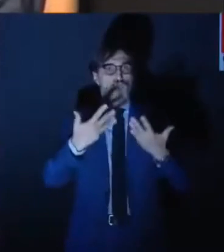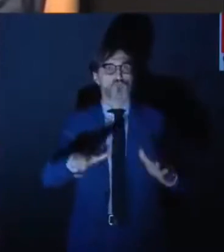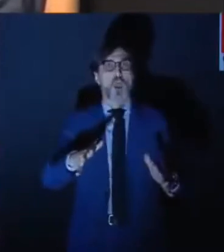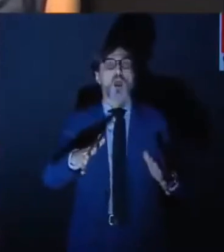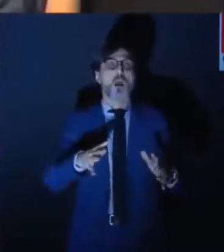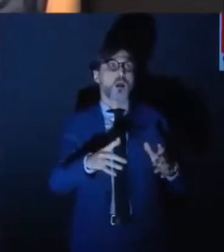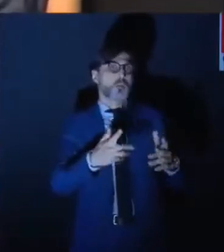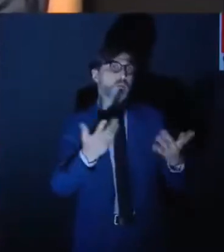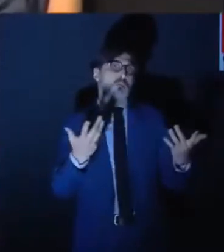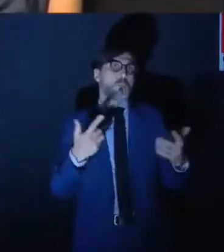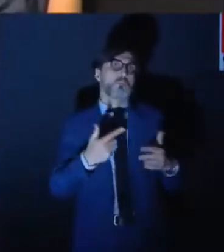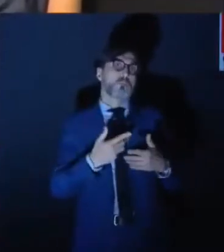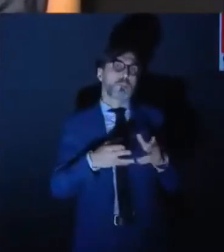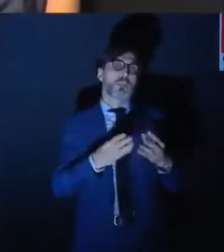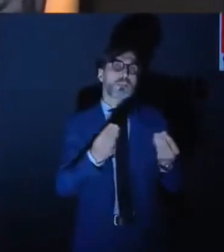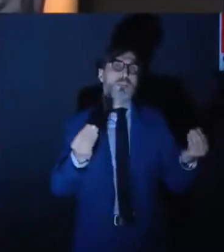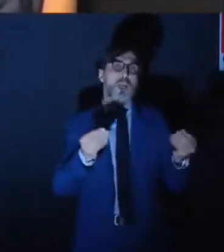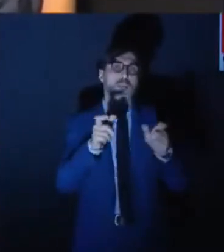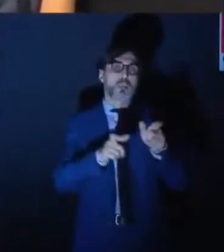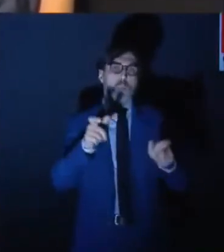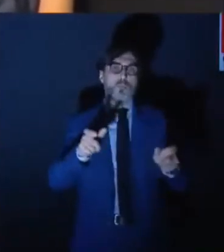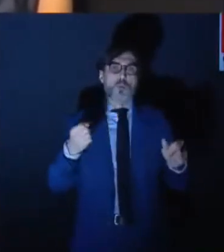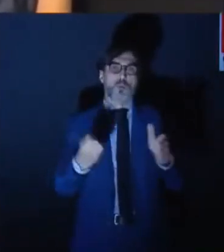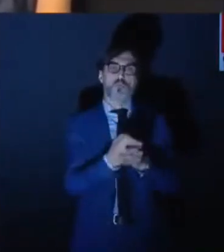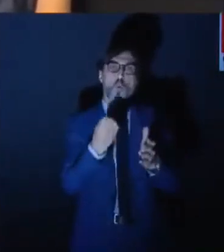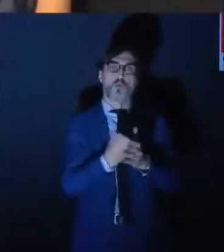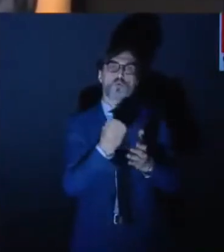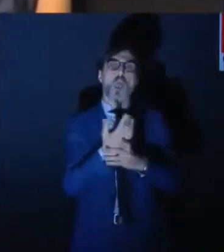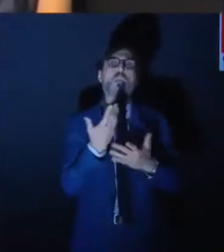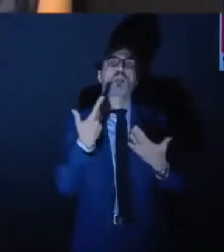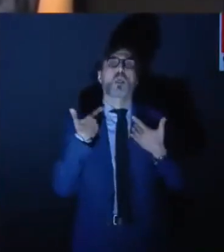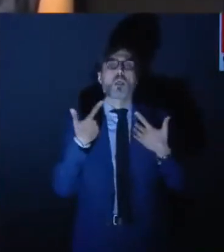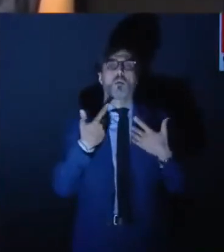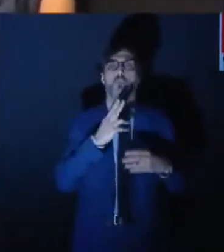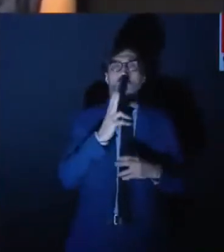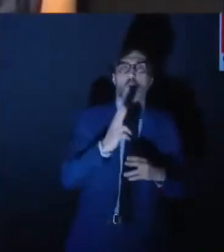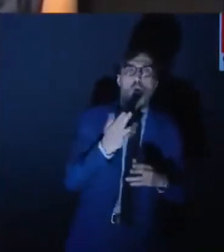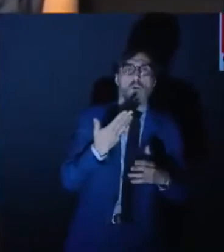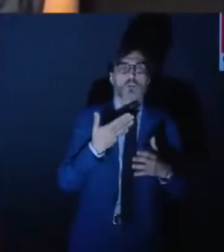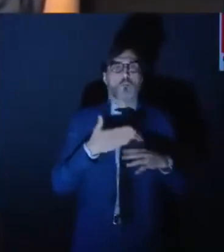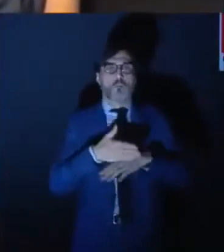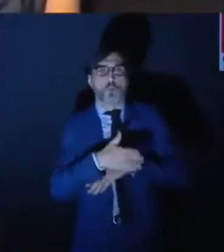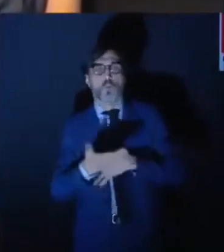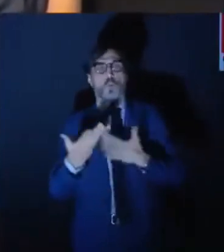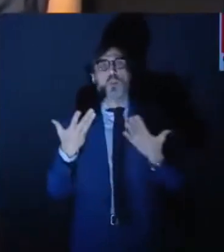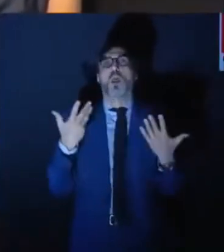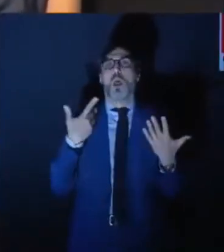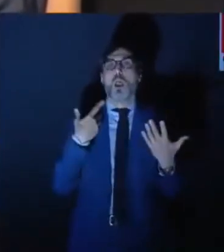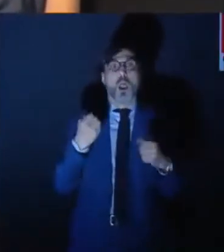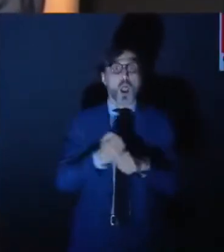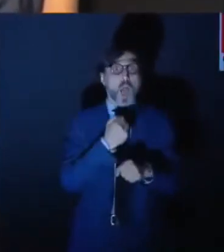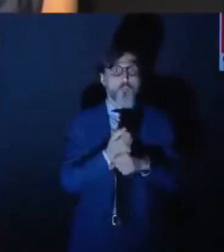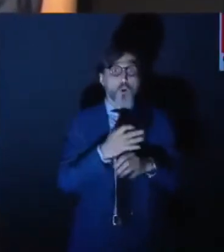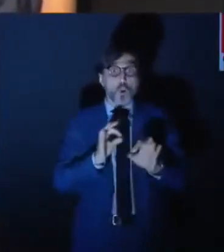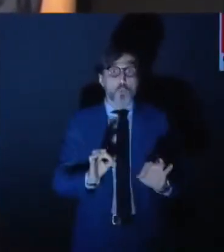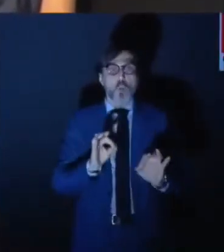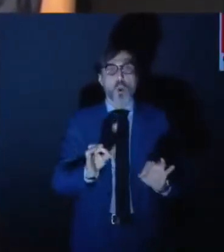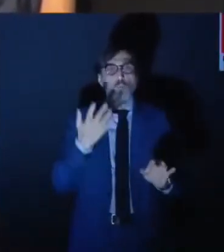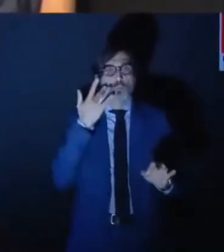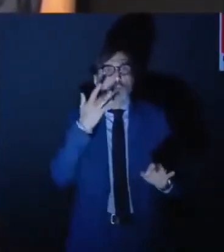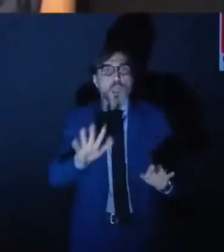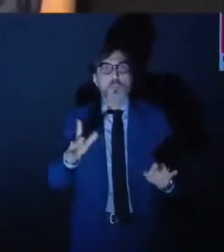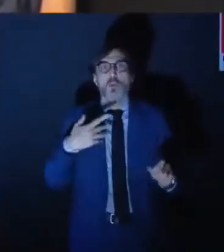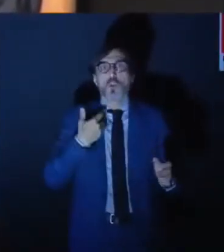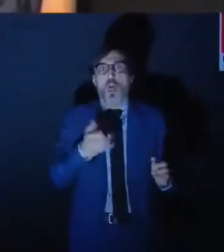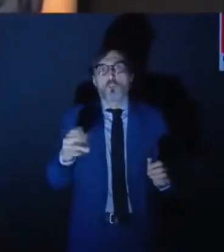parte non per fortuna con la maggior parte delle volte ma a volte succede che ci sono delle disgrazie delle persone per un semplice lavoro come detto tu purtroppo